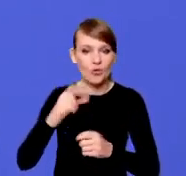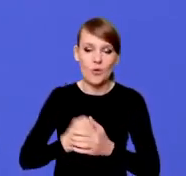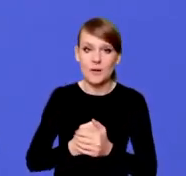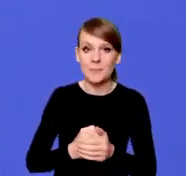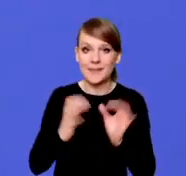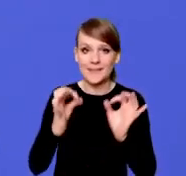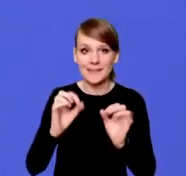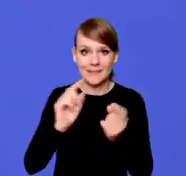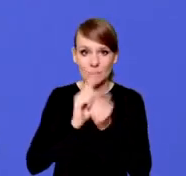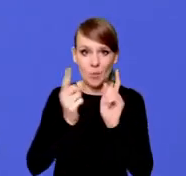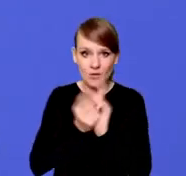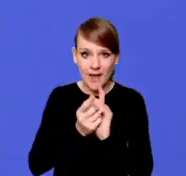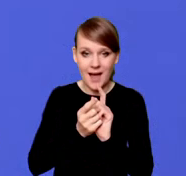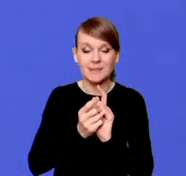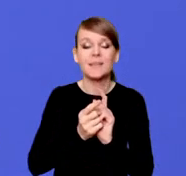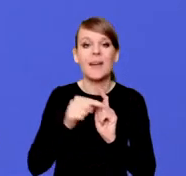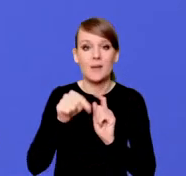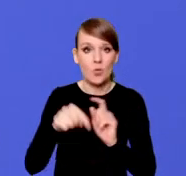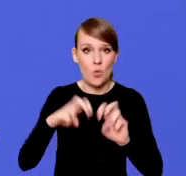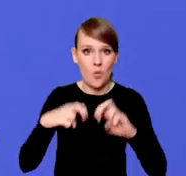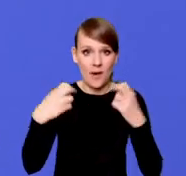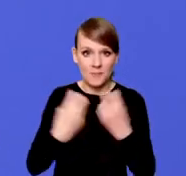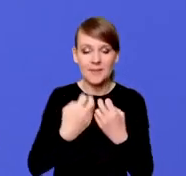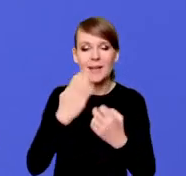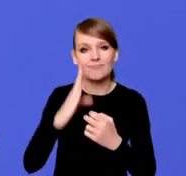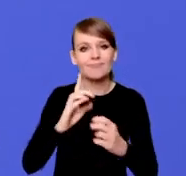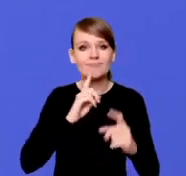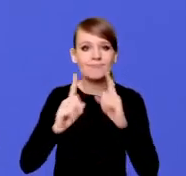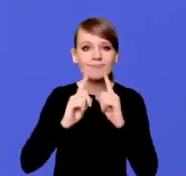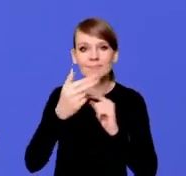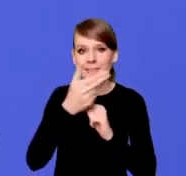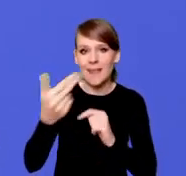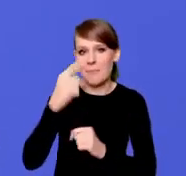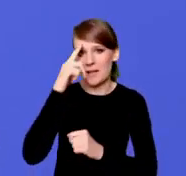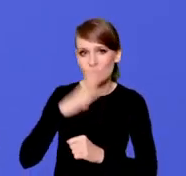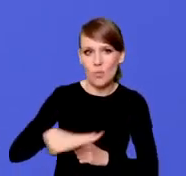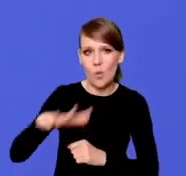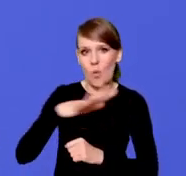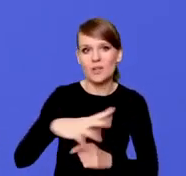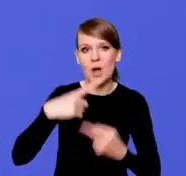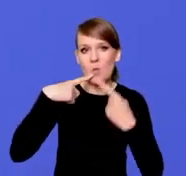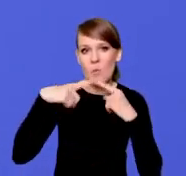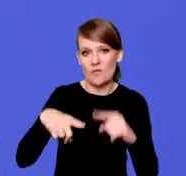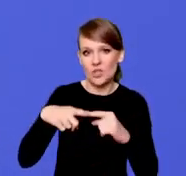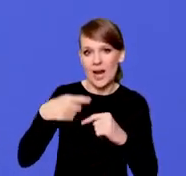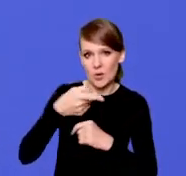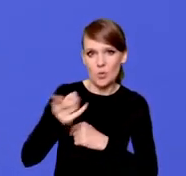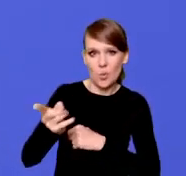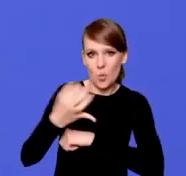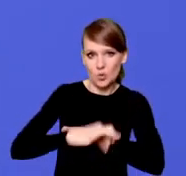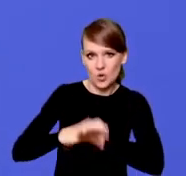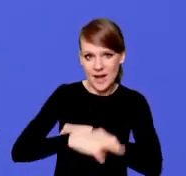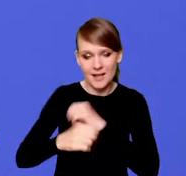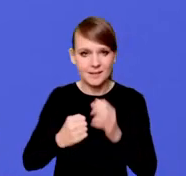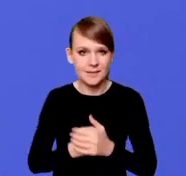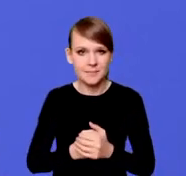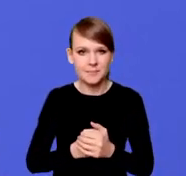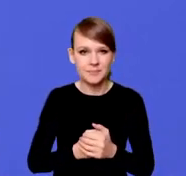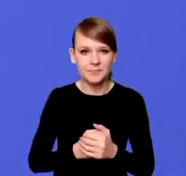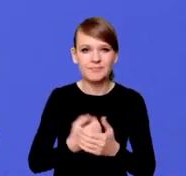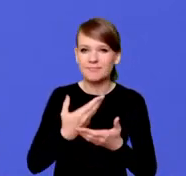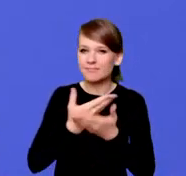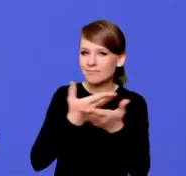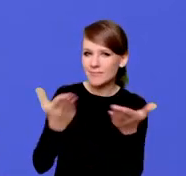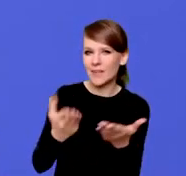webinarium, podczas którego będziemy rozmawiali o społecznej odpowiedzialności uczelni. Z Państwa perspektywy, z